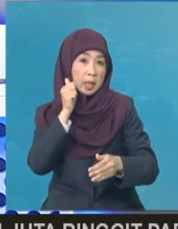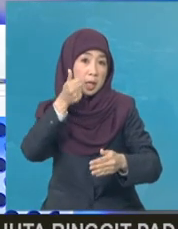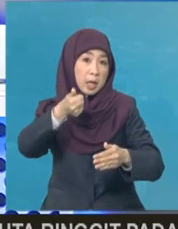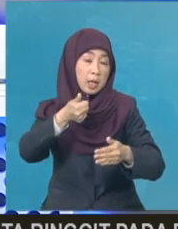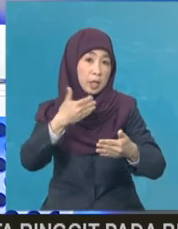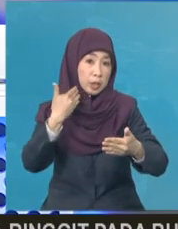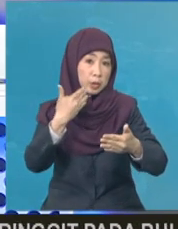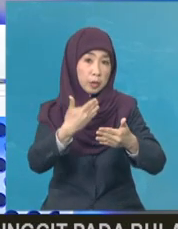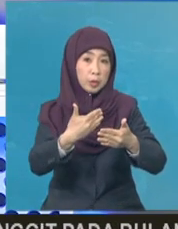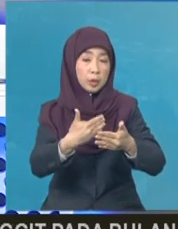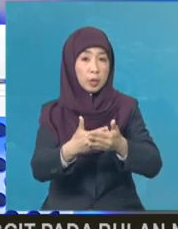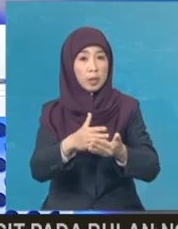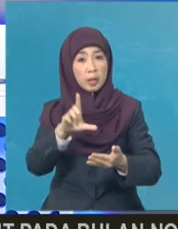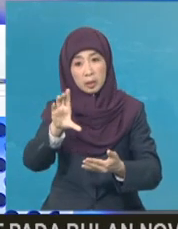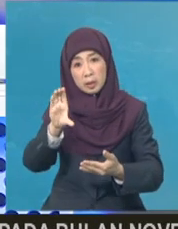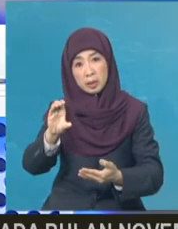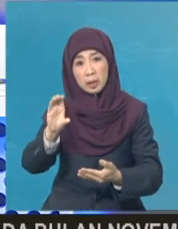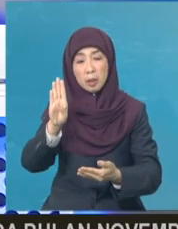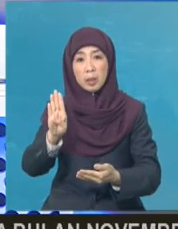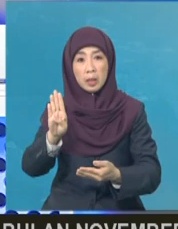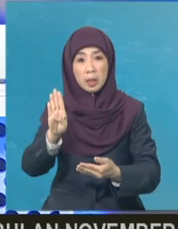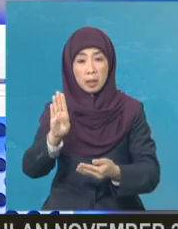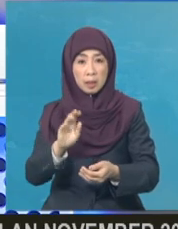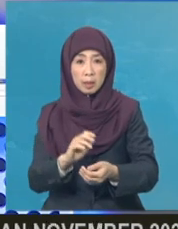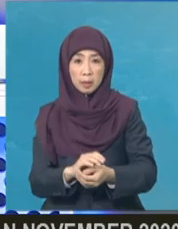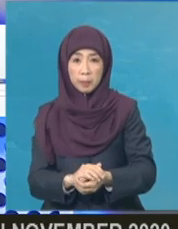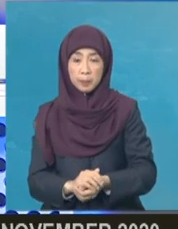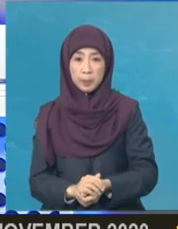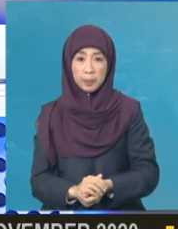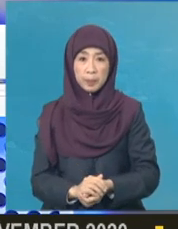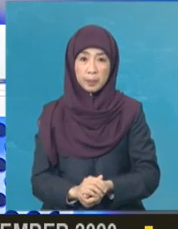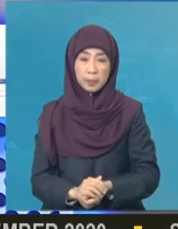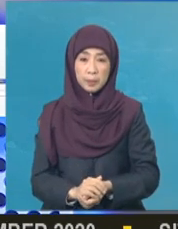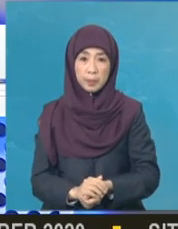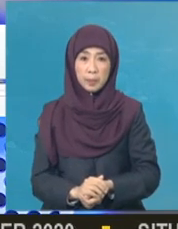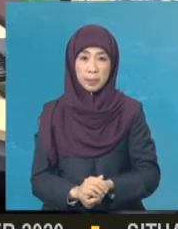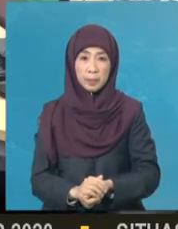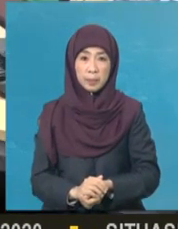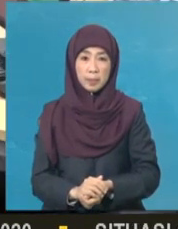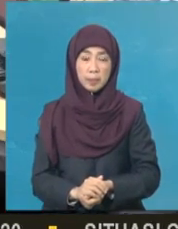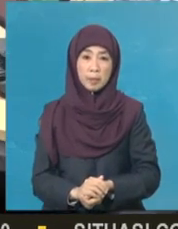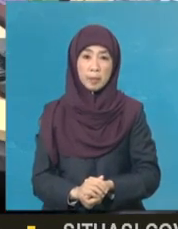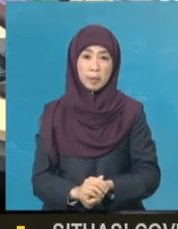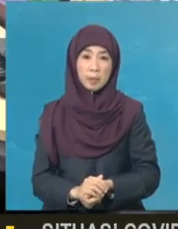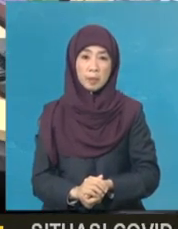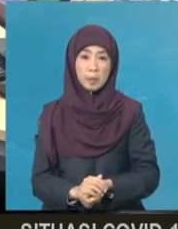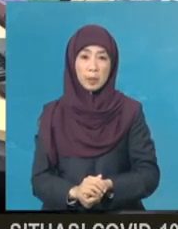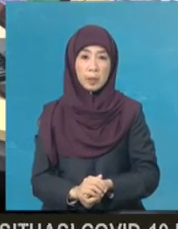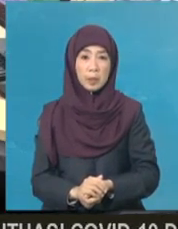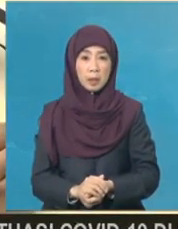diadakan di kolej perdagangan Laksmana plaza abdurrazaq di ibu negara Hai